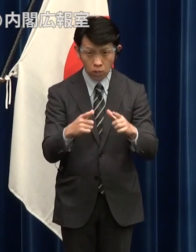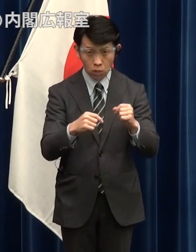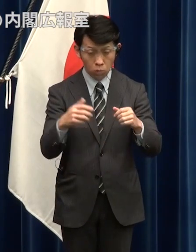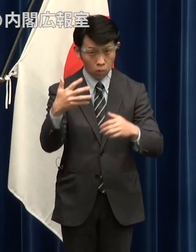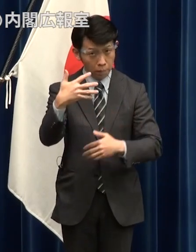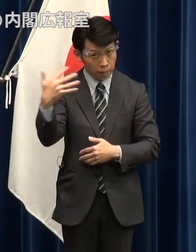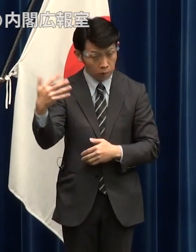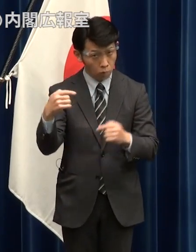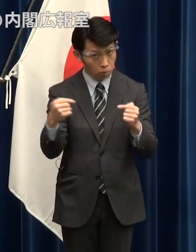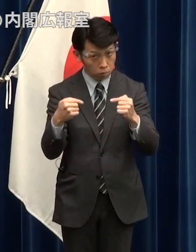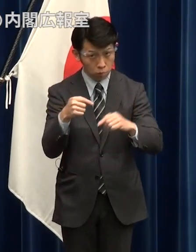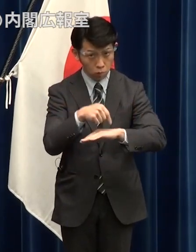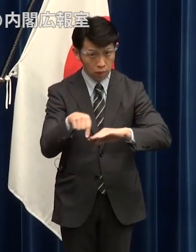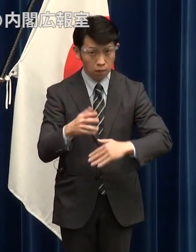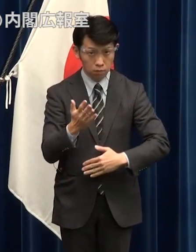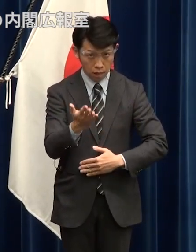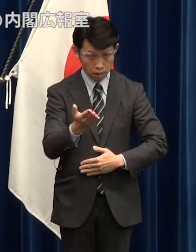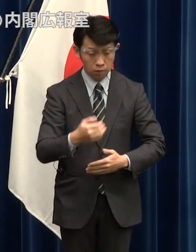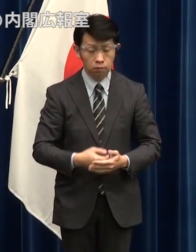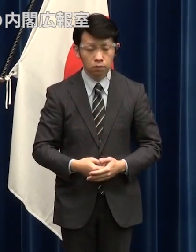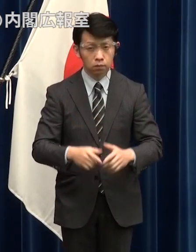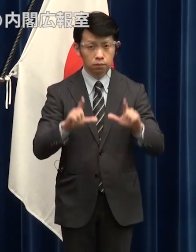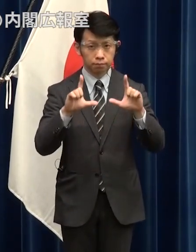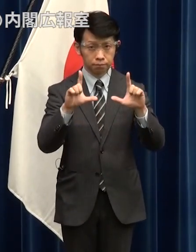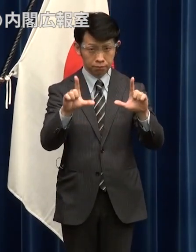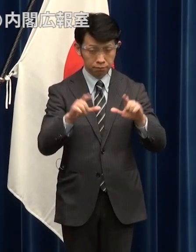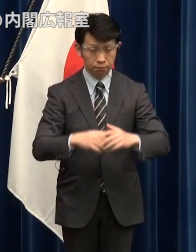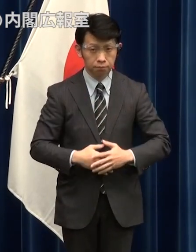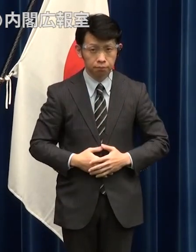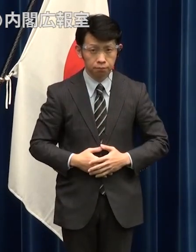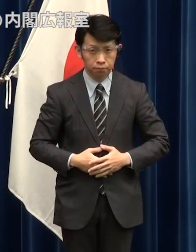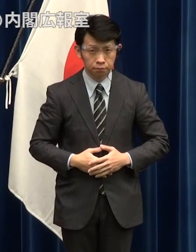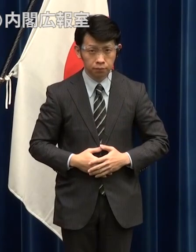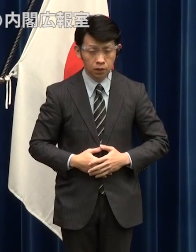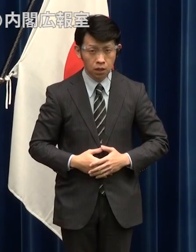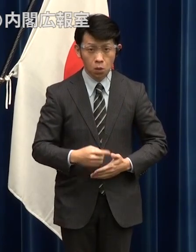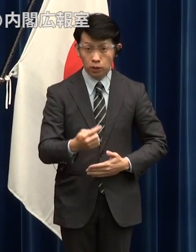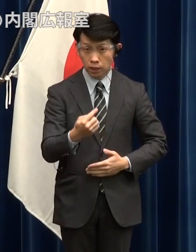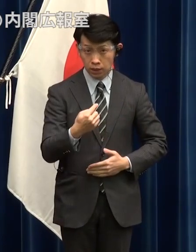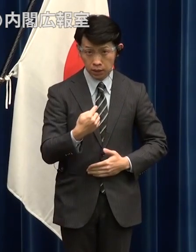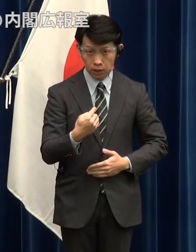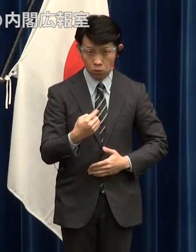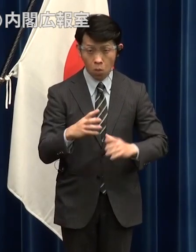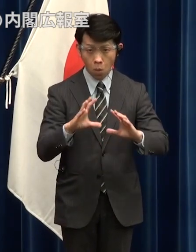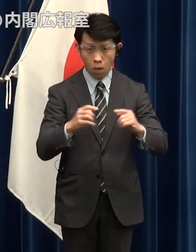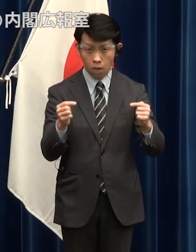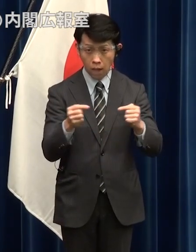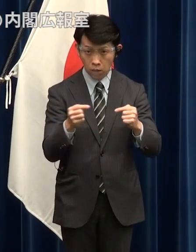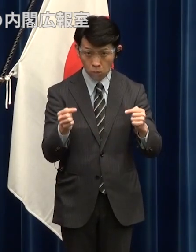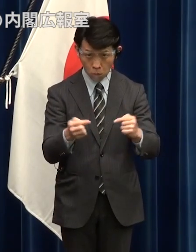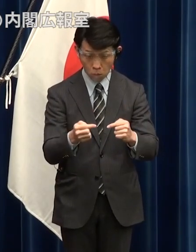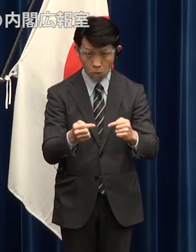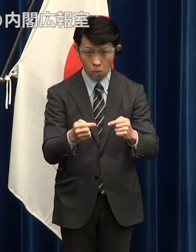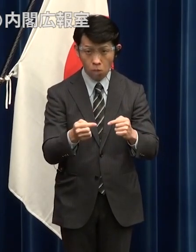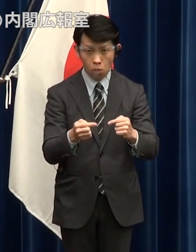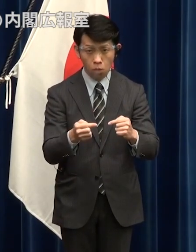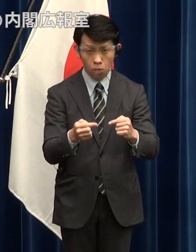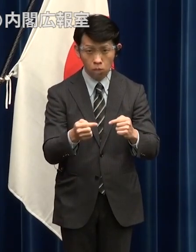か。 はい、まず私の外交日程については